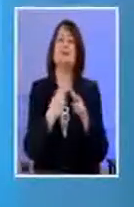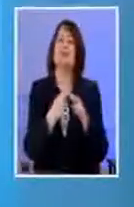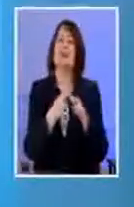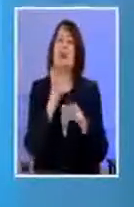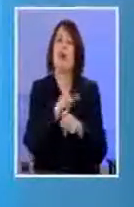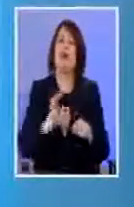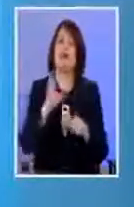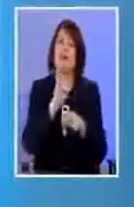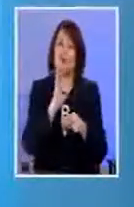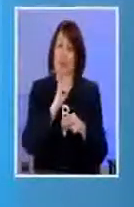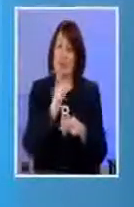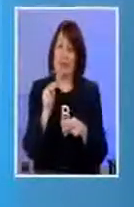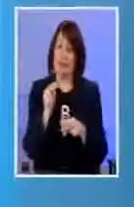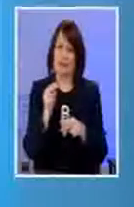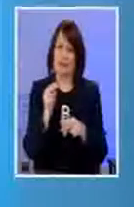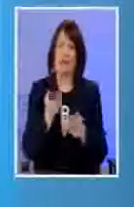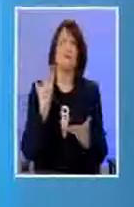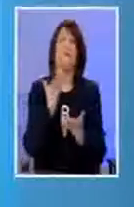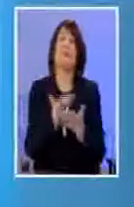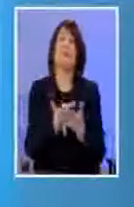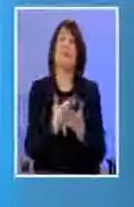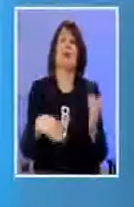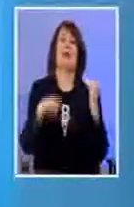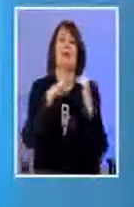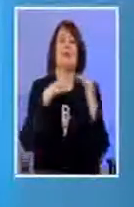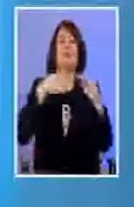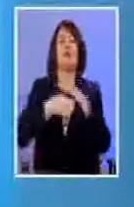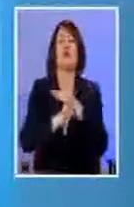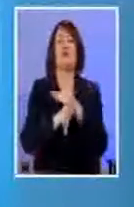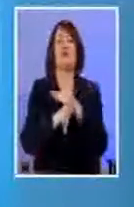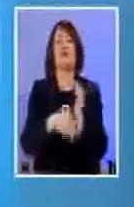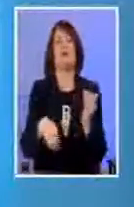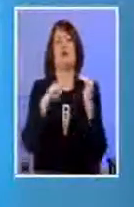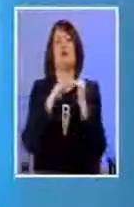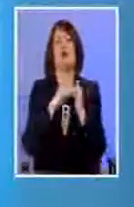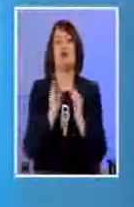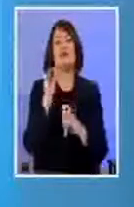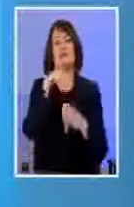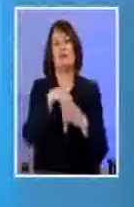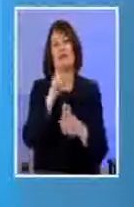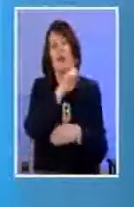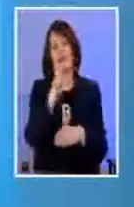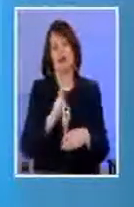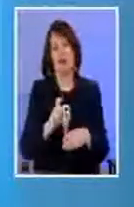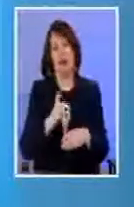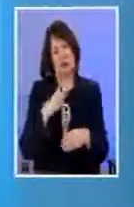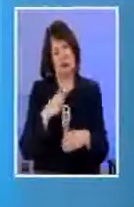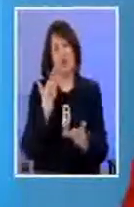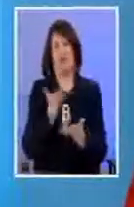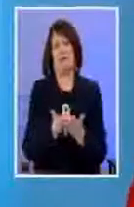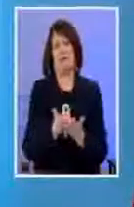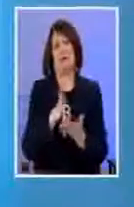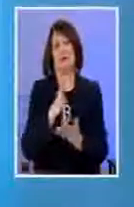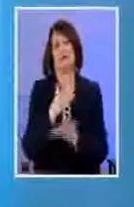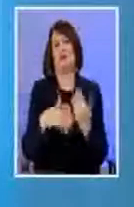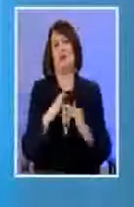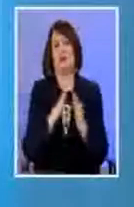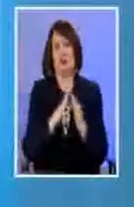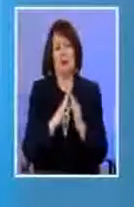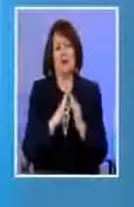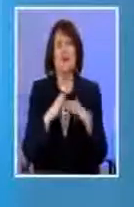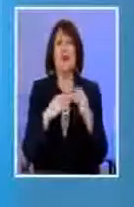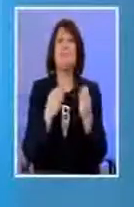ευρωπαϊκό επίπεδο αίτημά τους για ισότιμη πρόσβαση, για ισότιμη συμμετοχή στη ζωή ουσιαστικά. Και μάλιστα με την